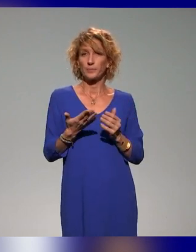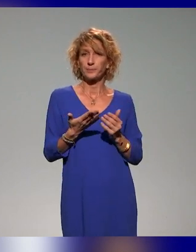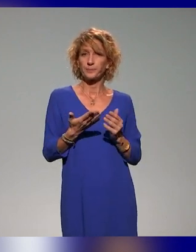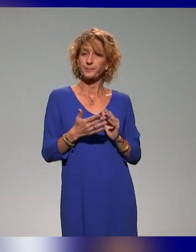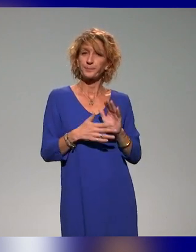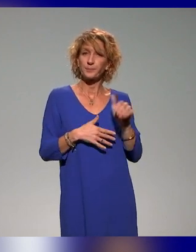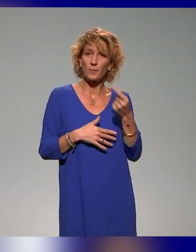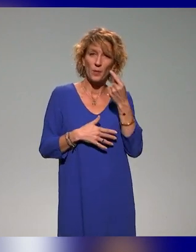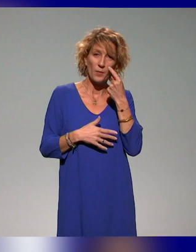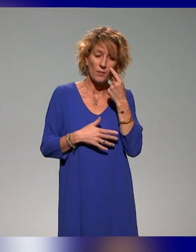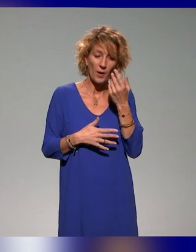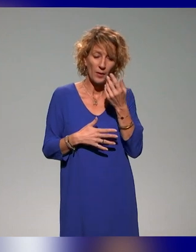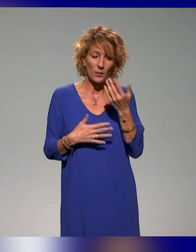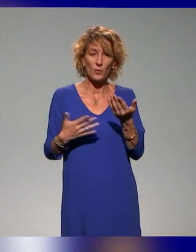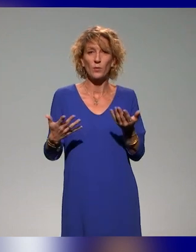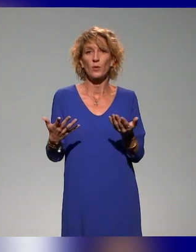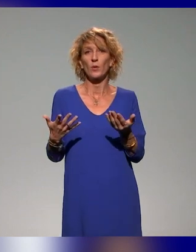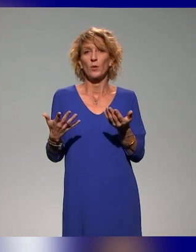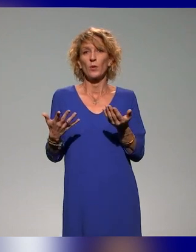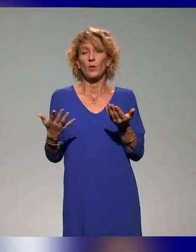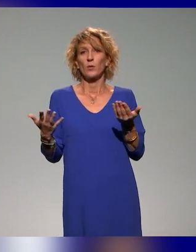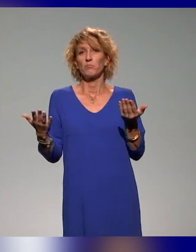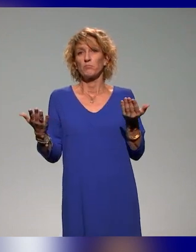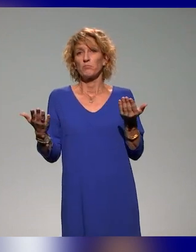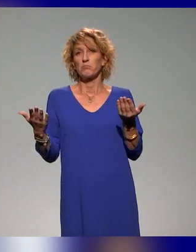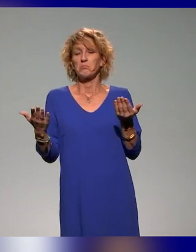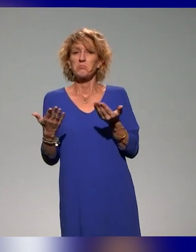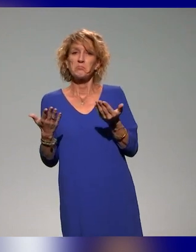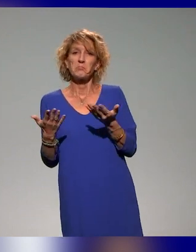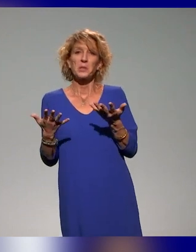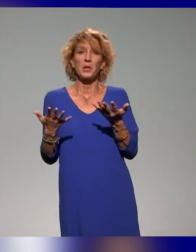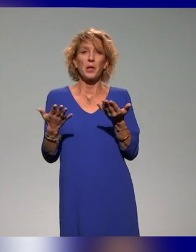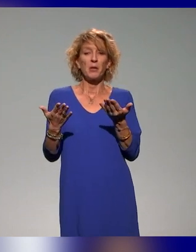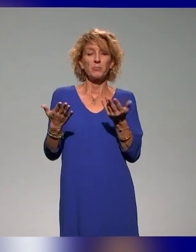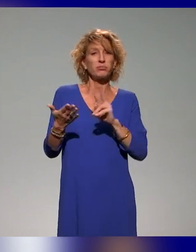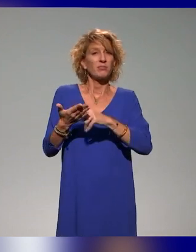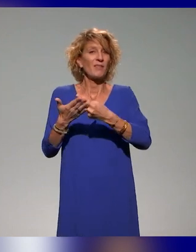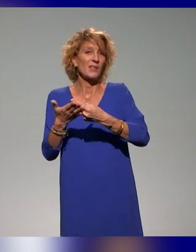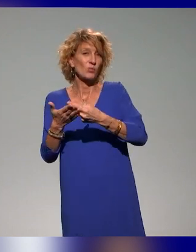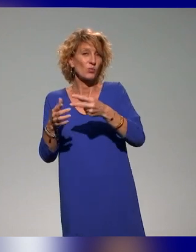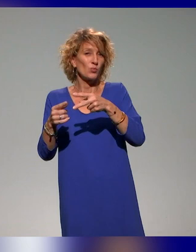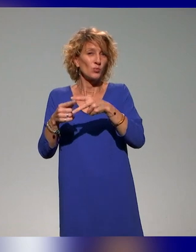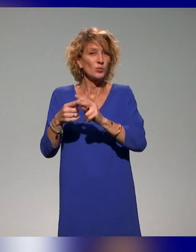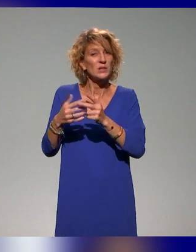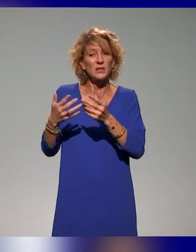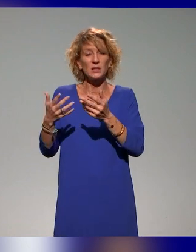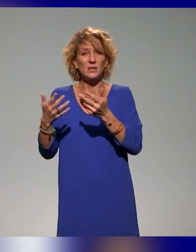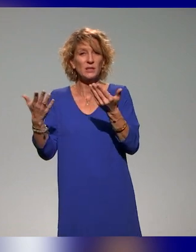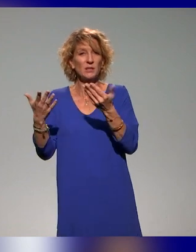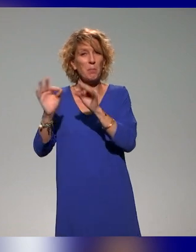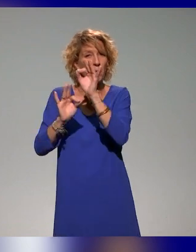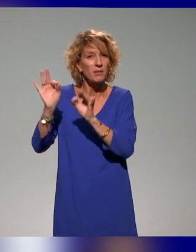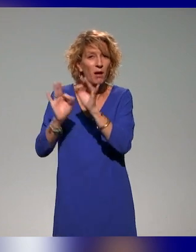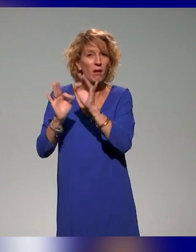un petit peu dans un premier temps quelle configuration, donc quelle version de l'outil, mais aussi quel